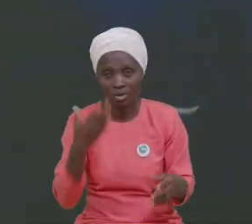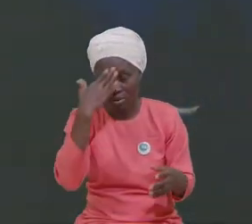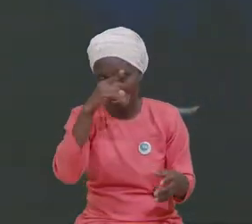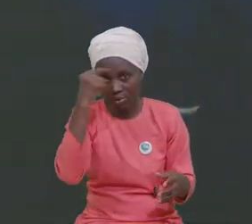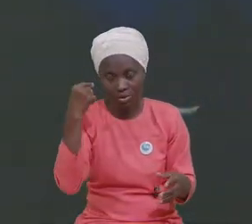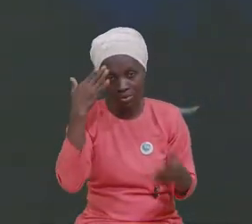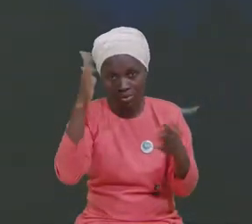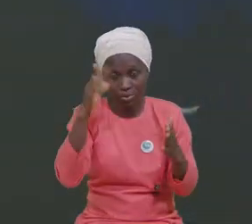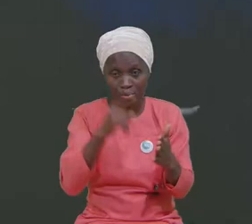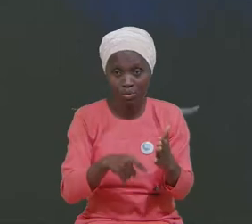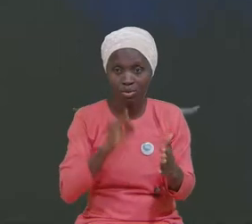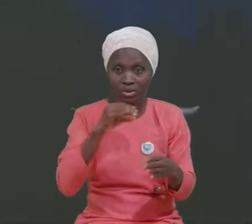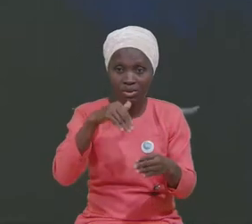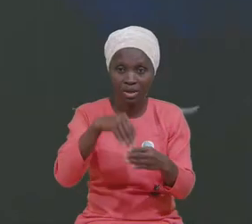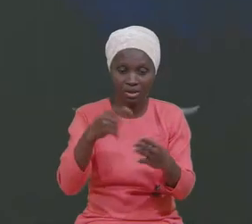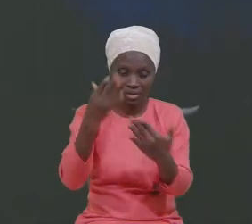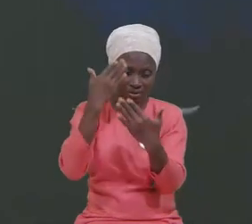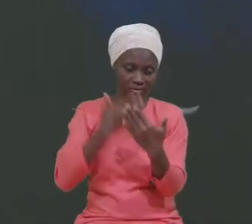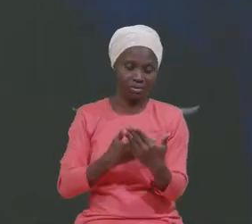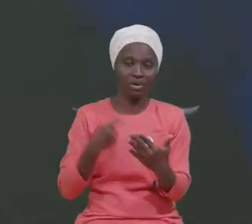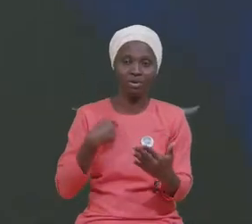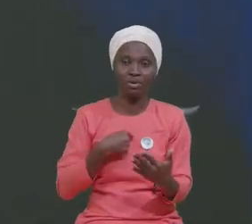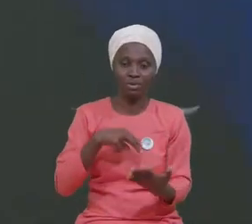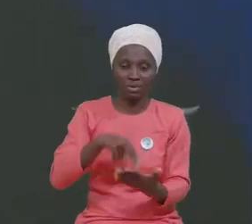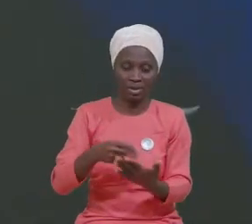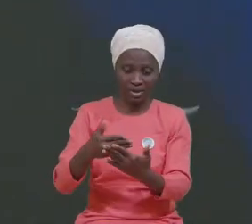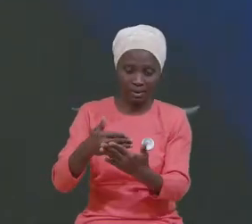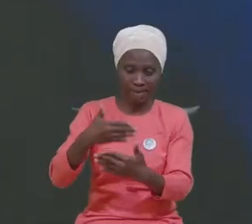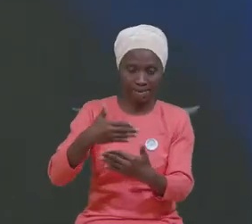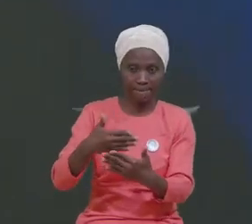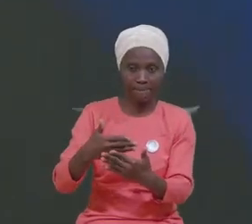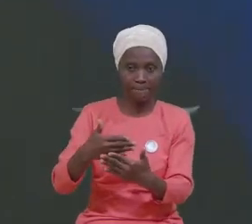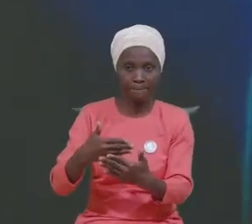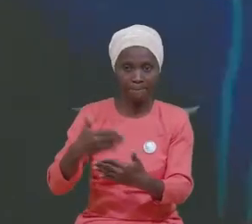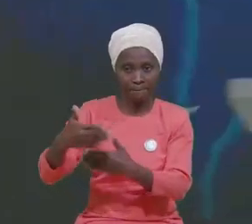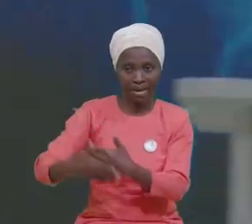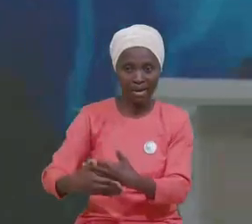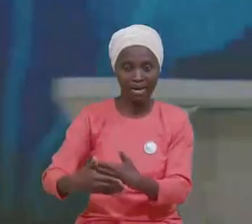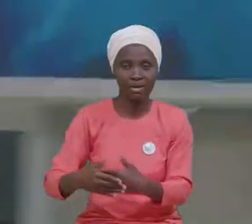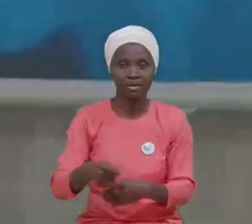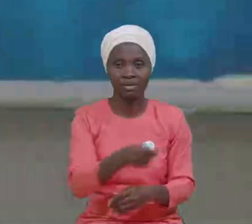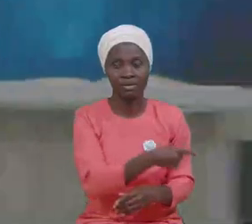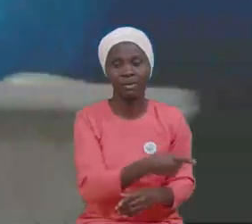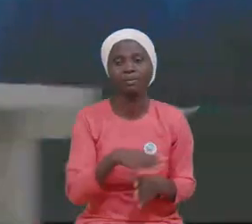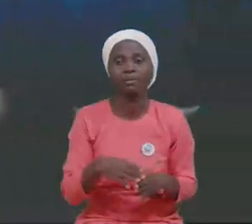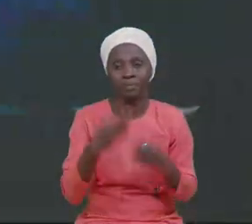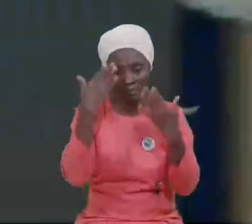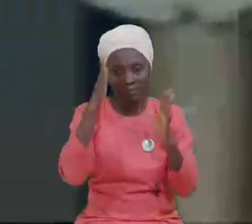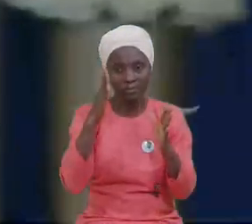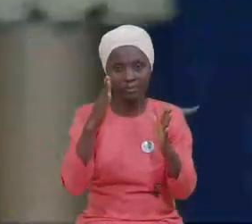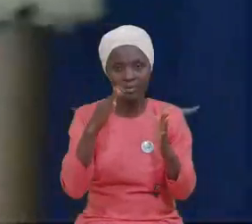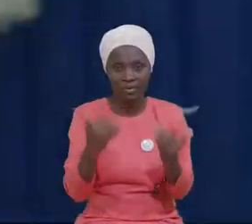devant, on restait derrière eux. Et ils ne savent même pas. Ils peuvent même pas savoir qu'on est derrière. Maintenant, il